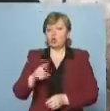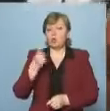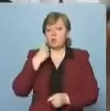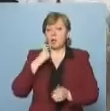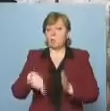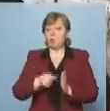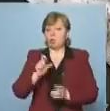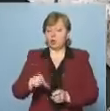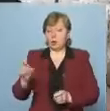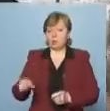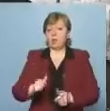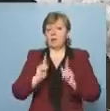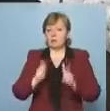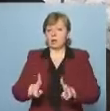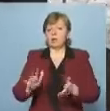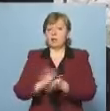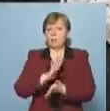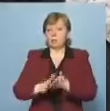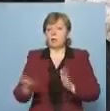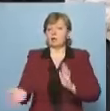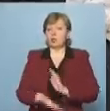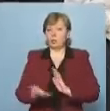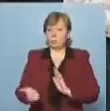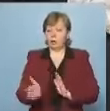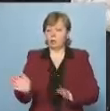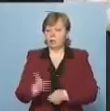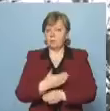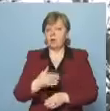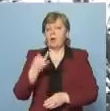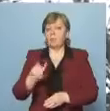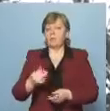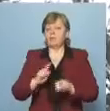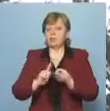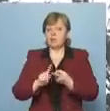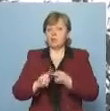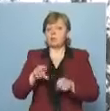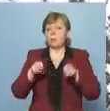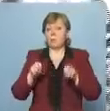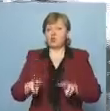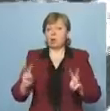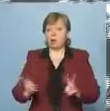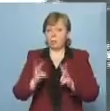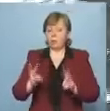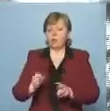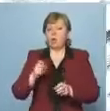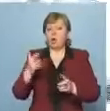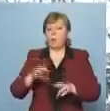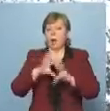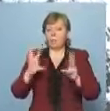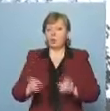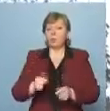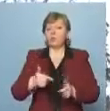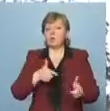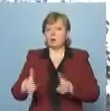на безвозмездную заготовку. В этом году в связи с чрезвычайной лесной ситуацией сняты все ограничения по объему заготавливаемой